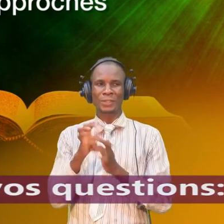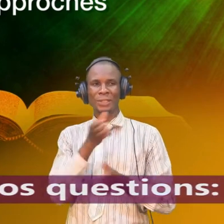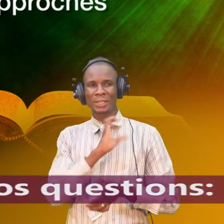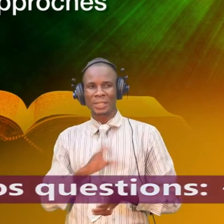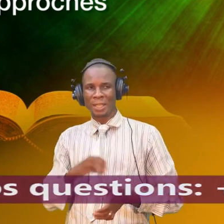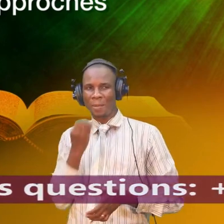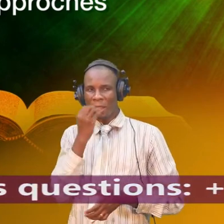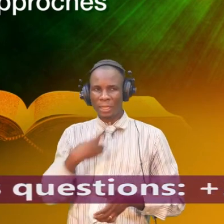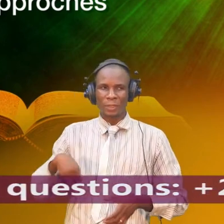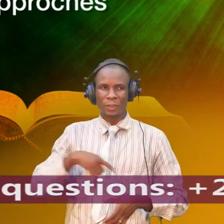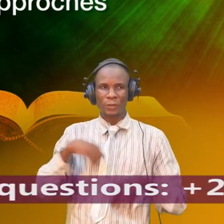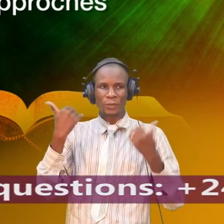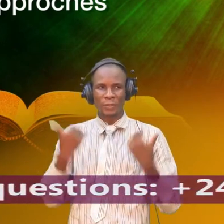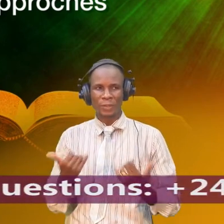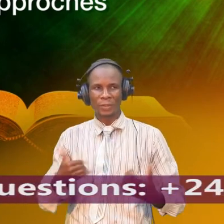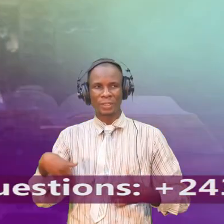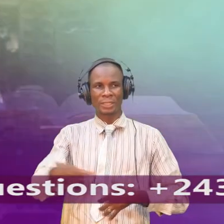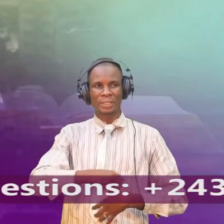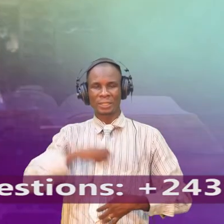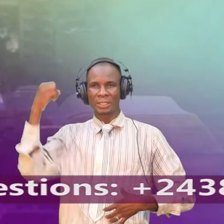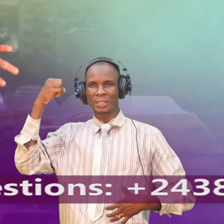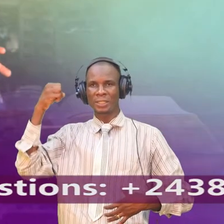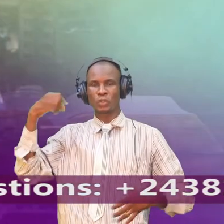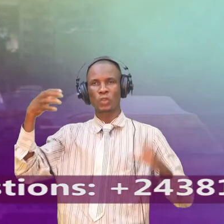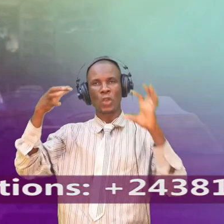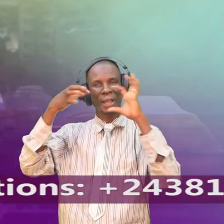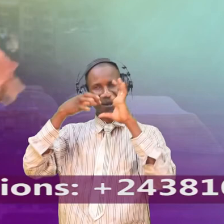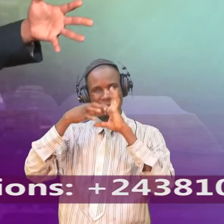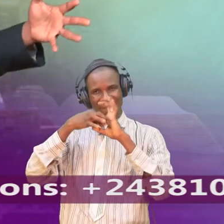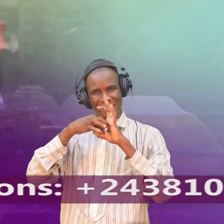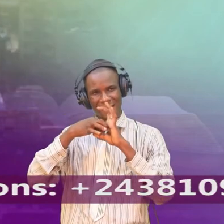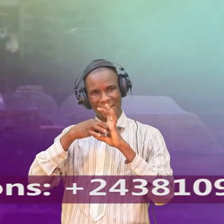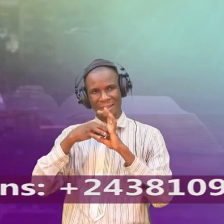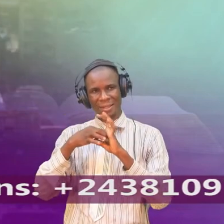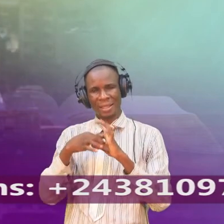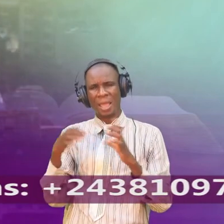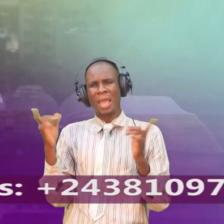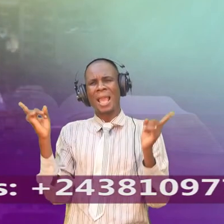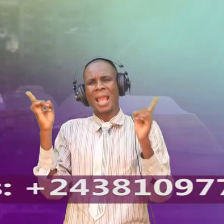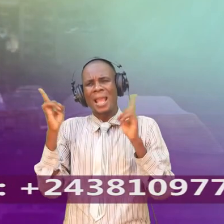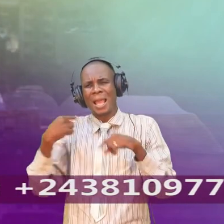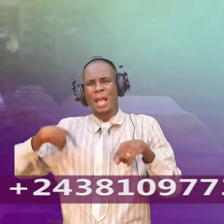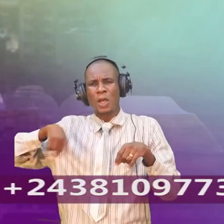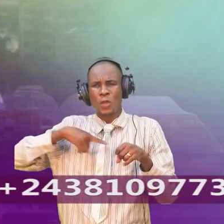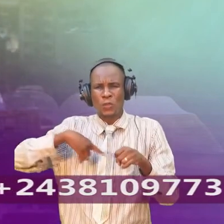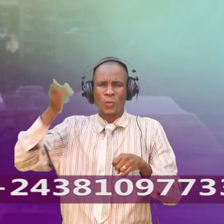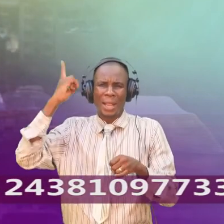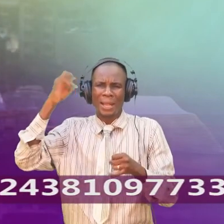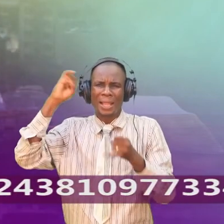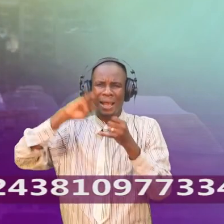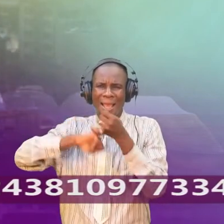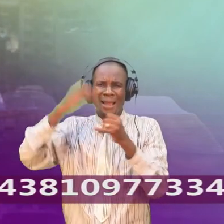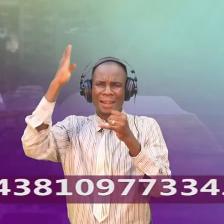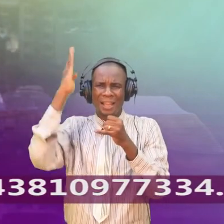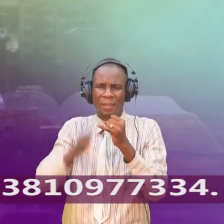kwanza mumekuwa karibu kwa damu yake Kristo. Njia moja tu ya kutuunganisha tena na Mungu,